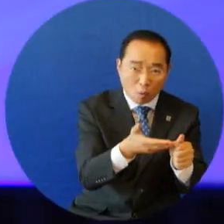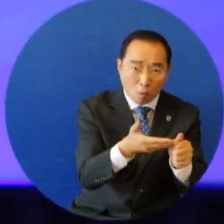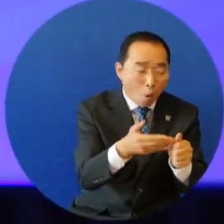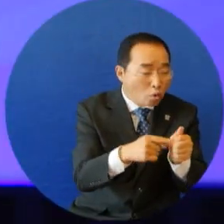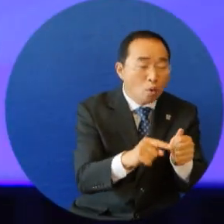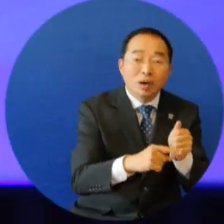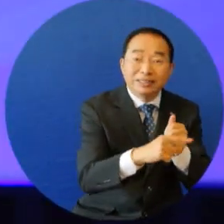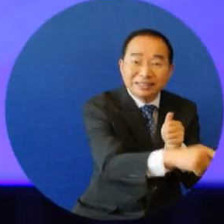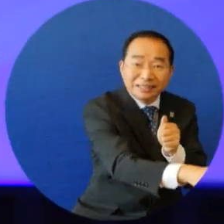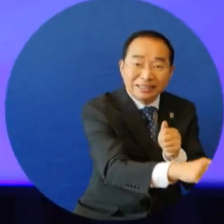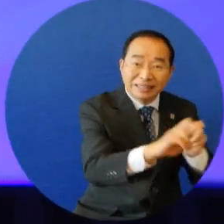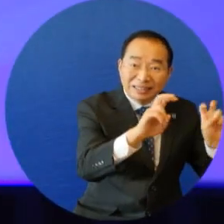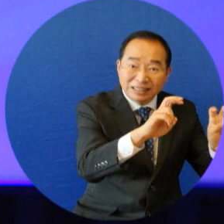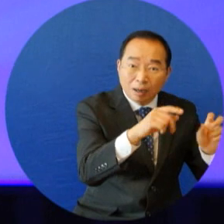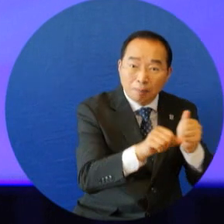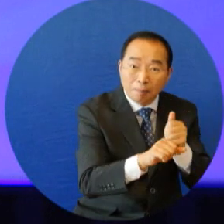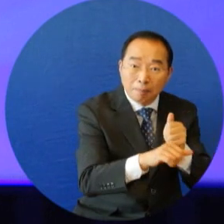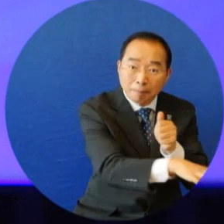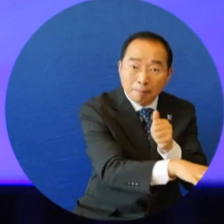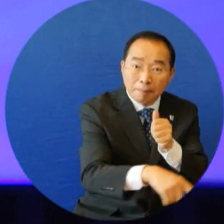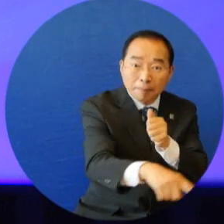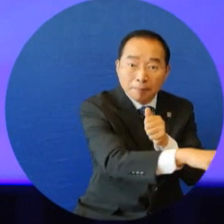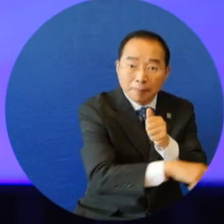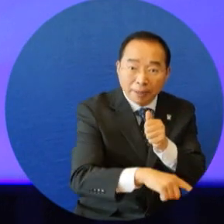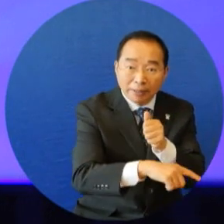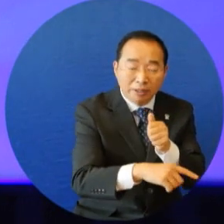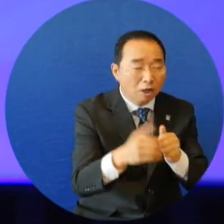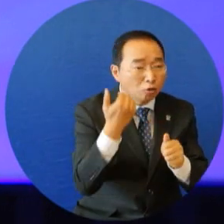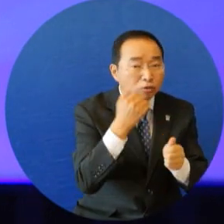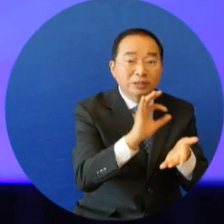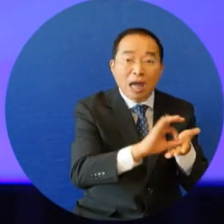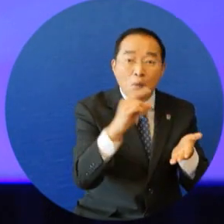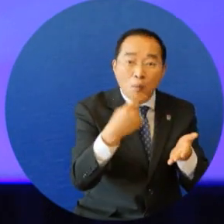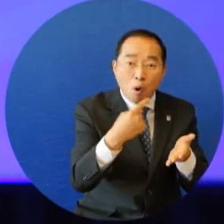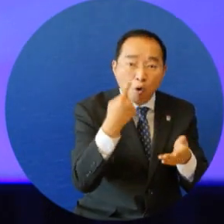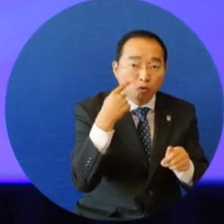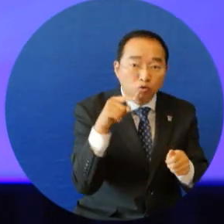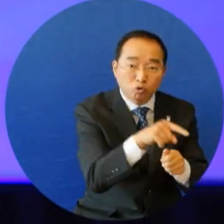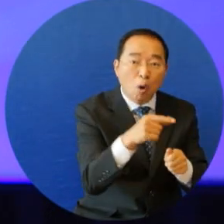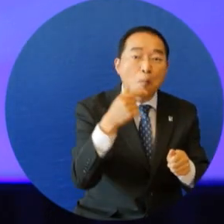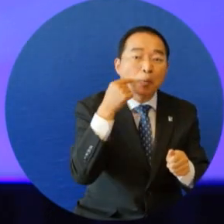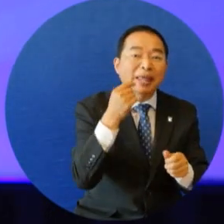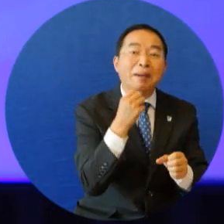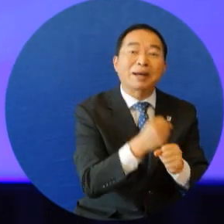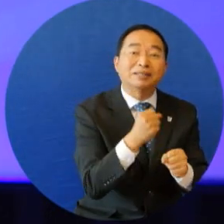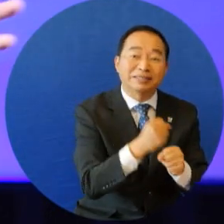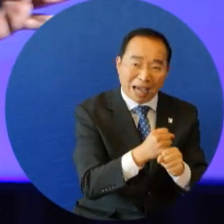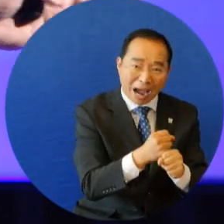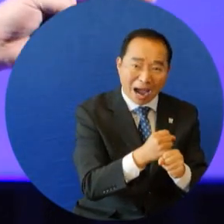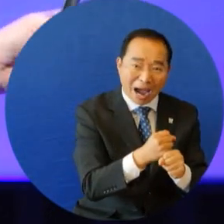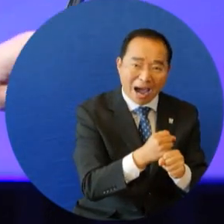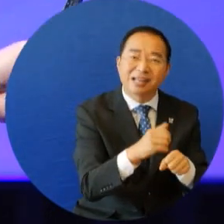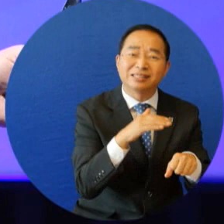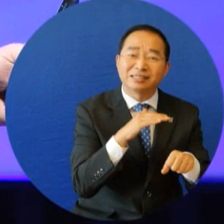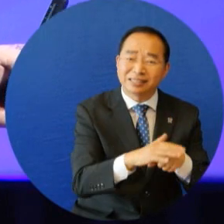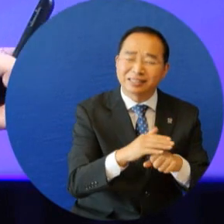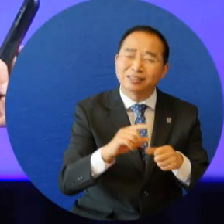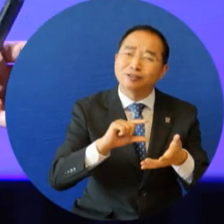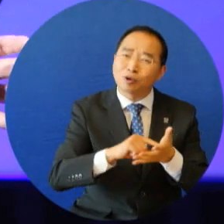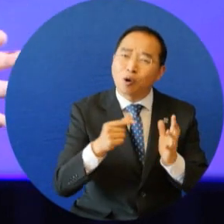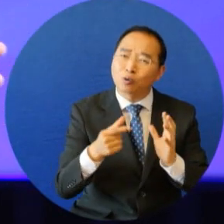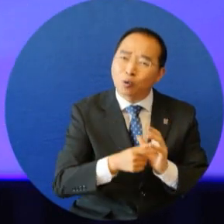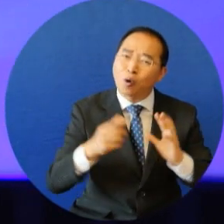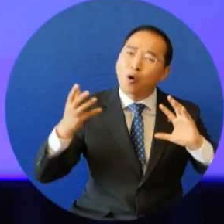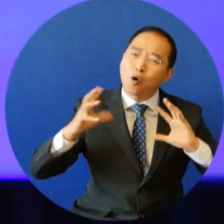상업은행으로부터 개인이나 기업들한테 갈 적에는 그 단계에서는 이걸 추적 불가능하게 만들자.